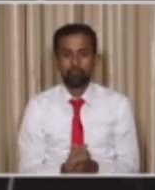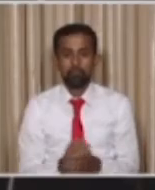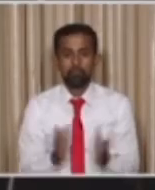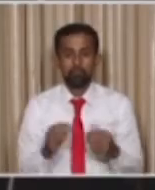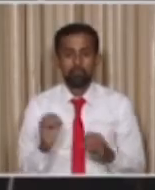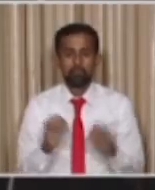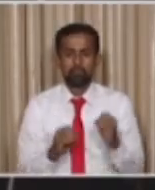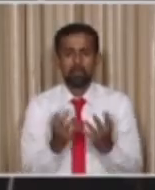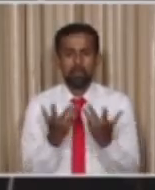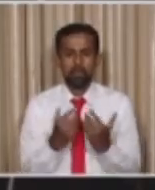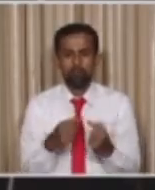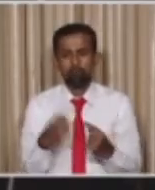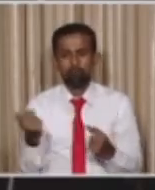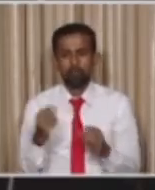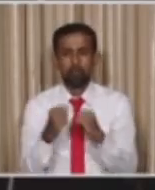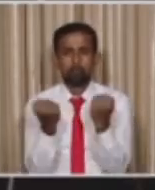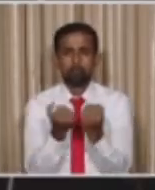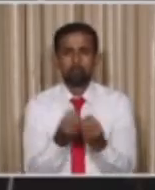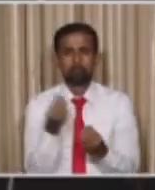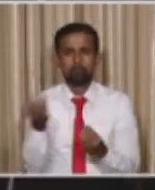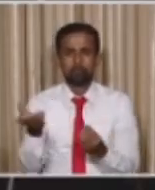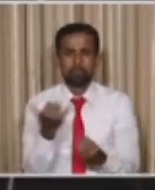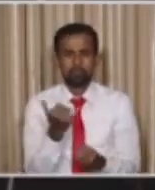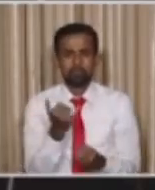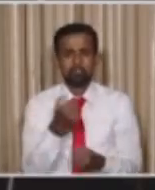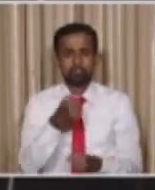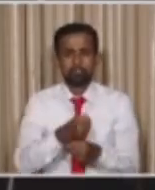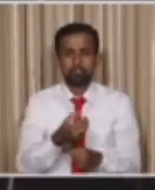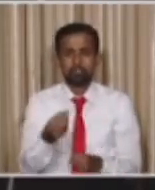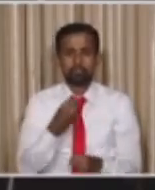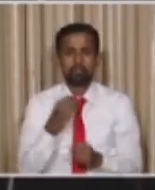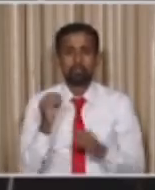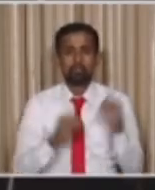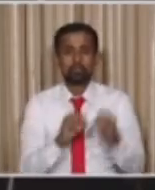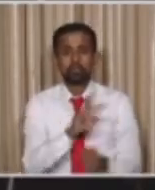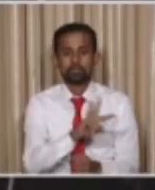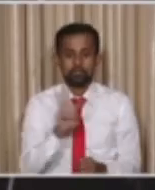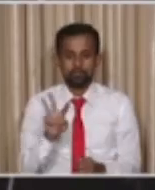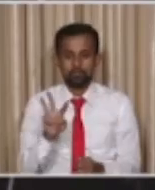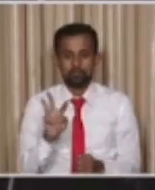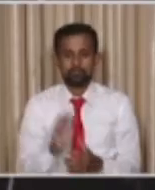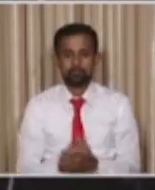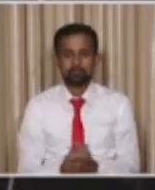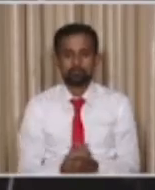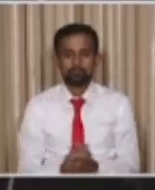තවත් 100% ගණක් යනවා තව ආයතනයකට. සමාවෙන්න රජයට හම් වෙන්නේ 33%.